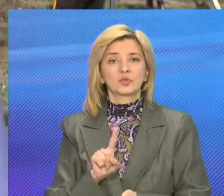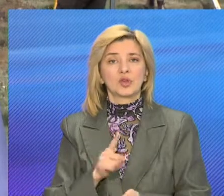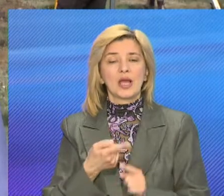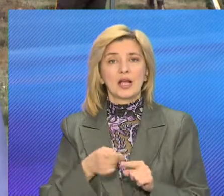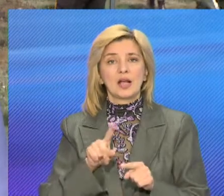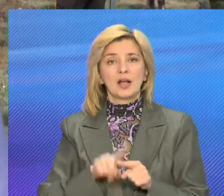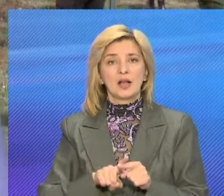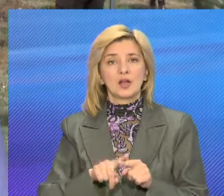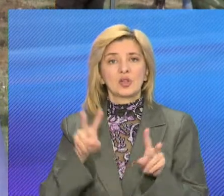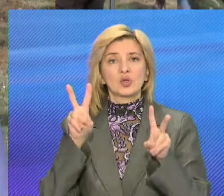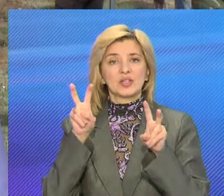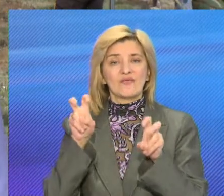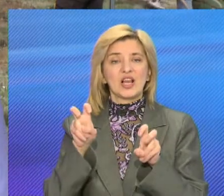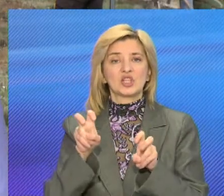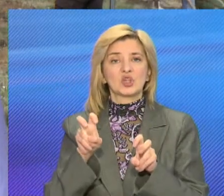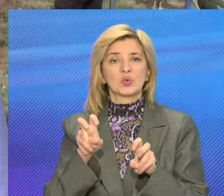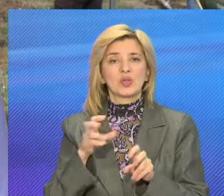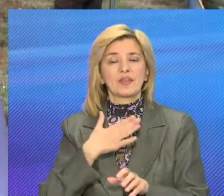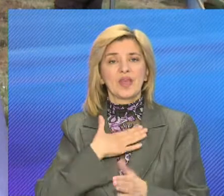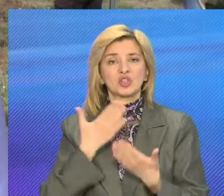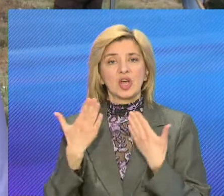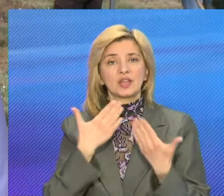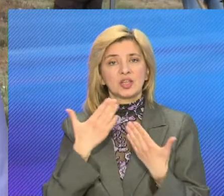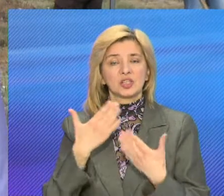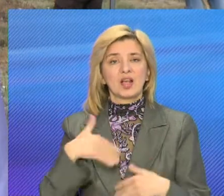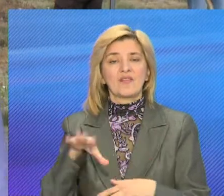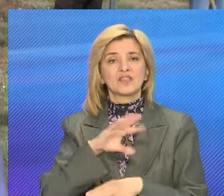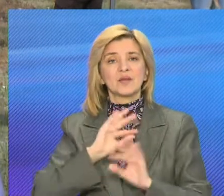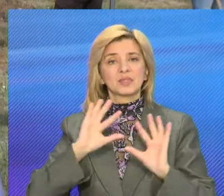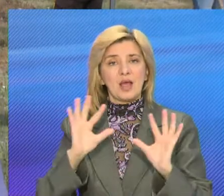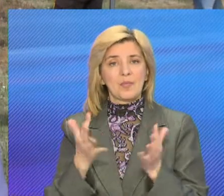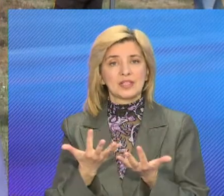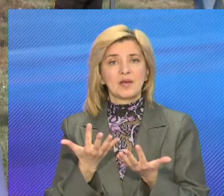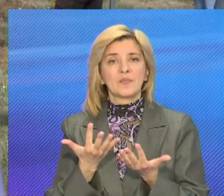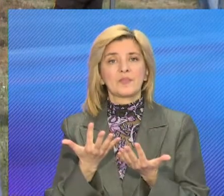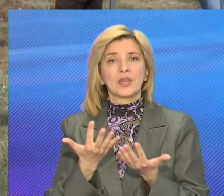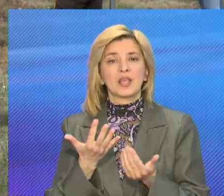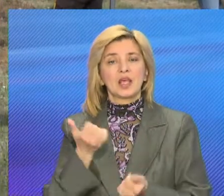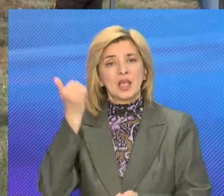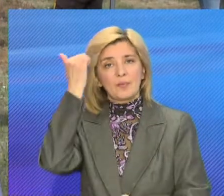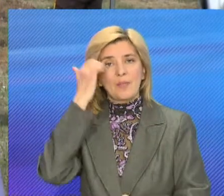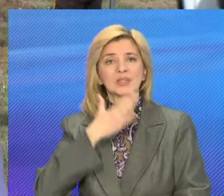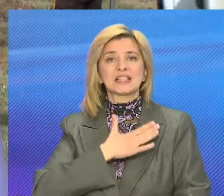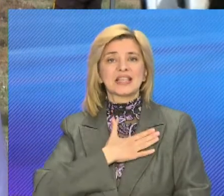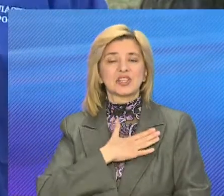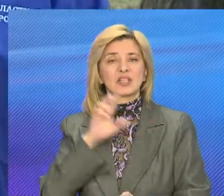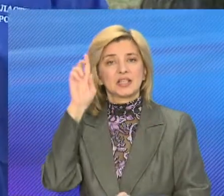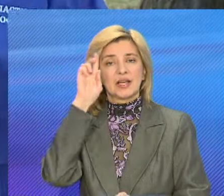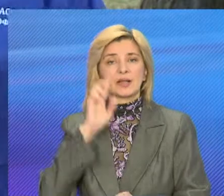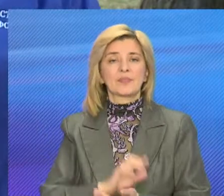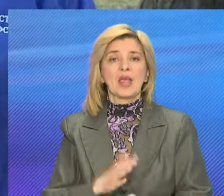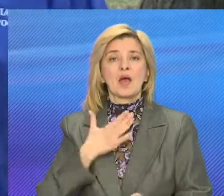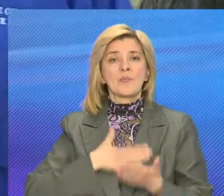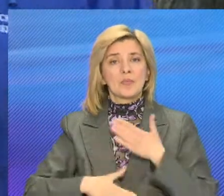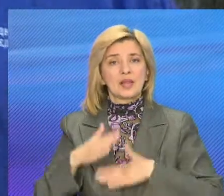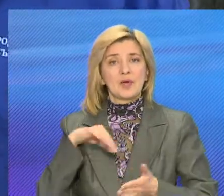Это символизирует наше отношение ко всем происходящим событиям и к памяти нашей страны. Мы рады